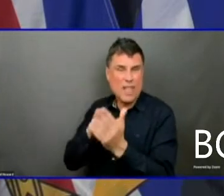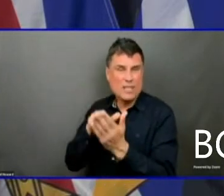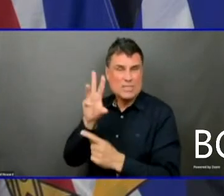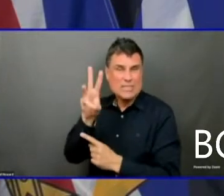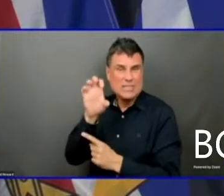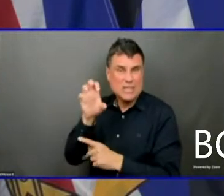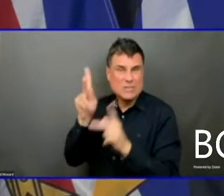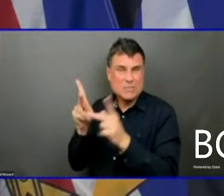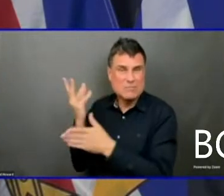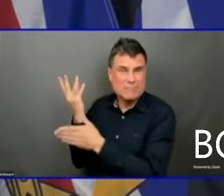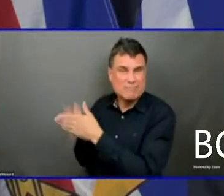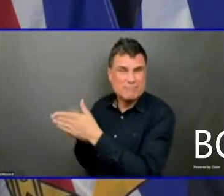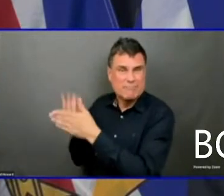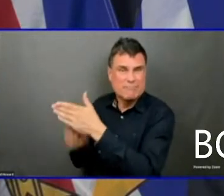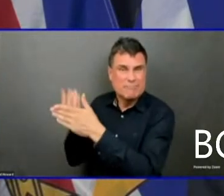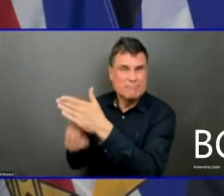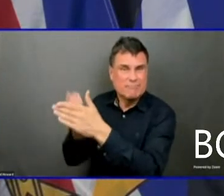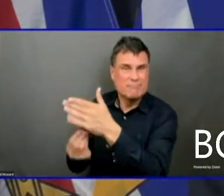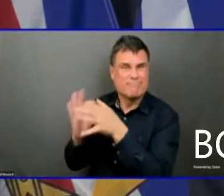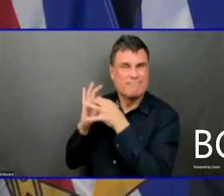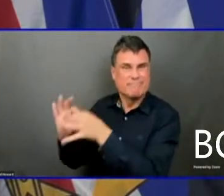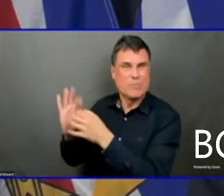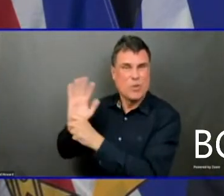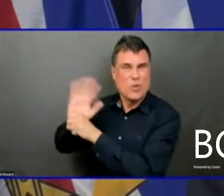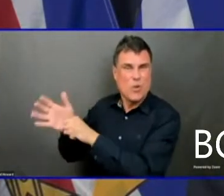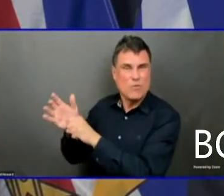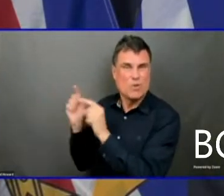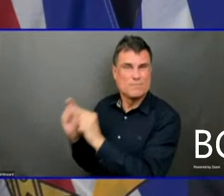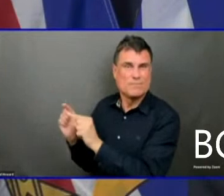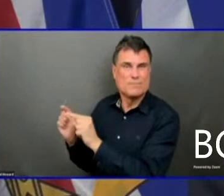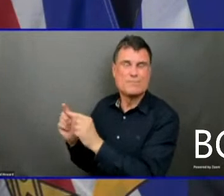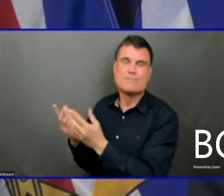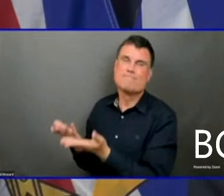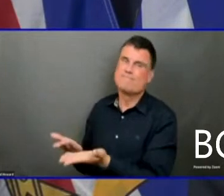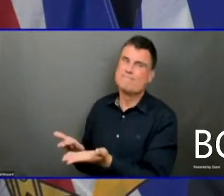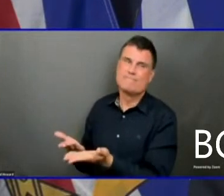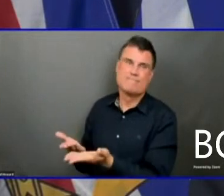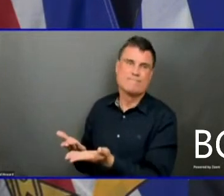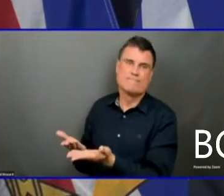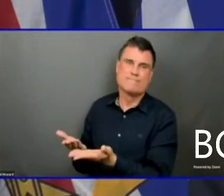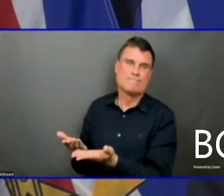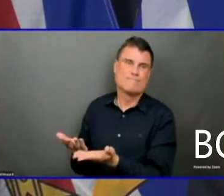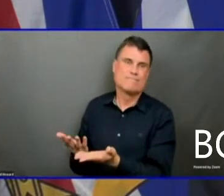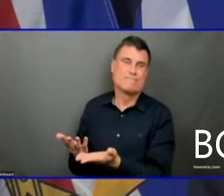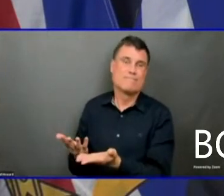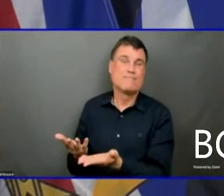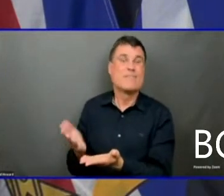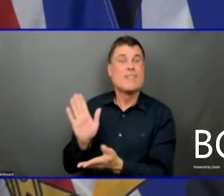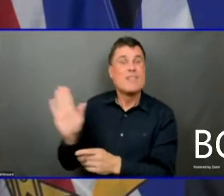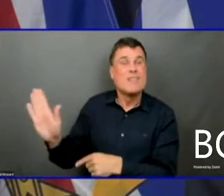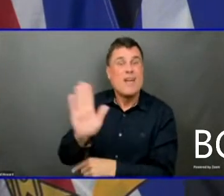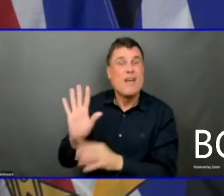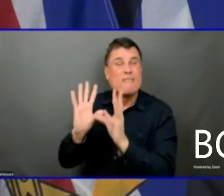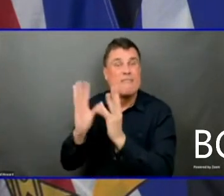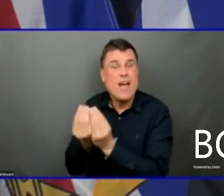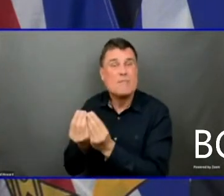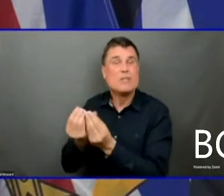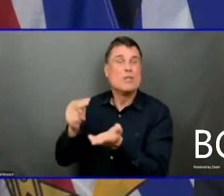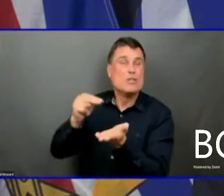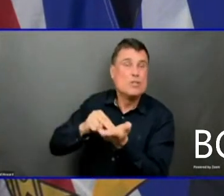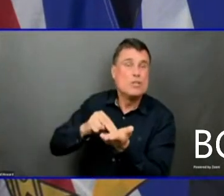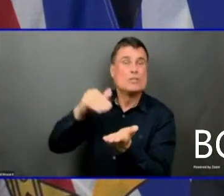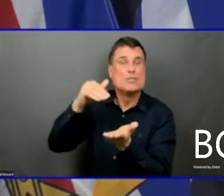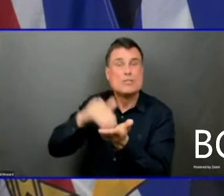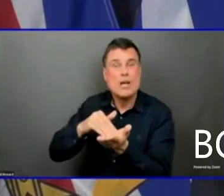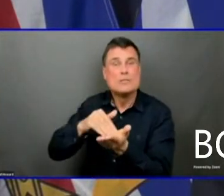epic link， 就是说是相关的，没有找过去记住，比如说这个人身上可能已经有了，